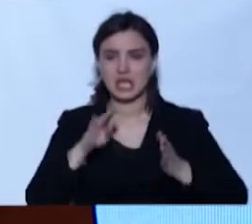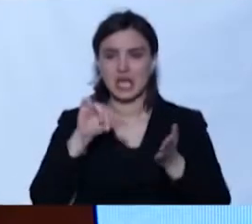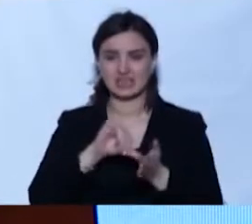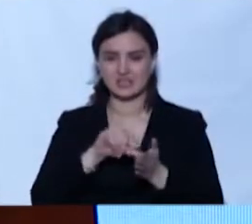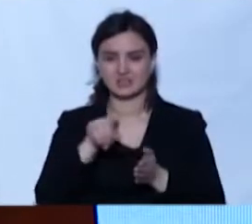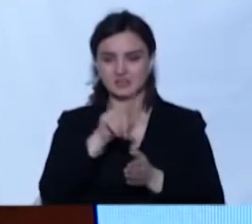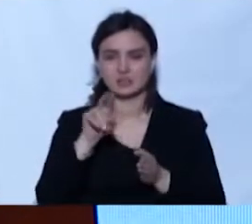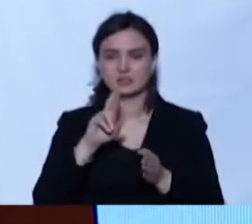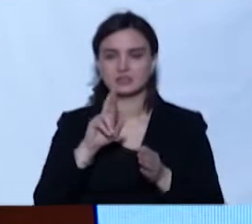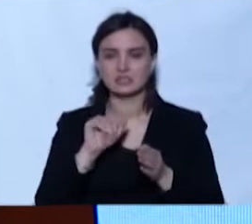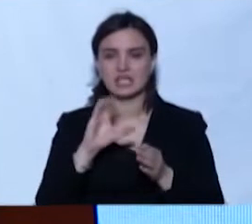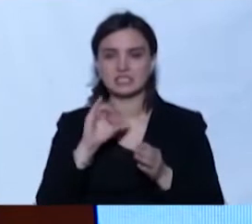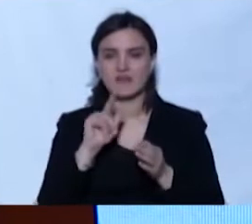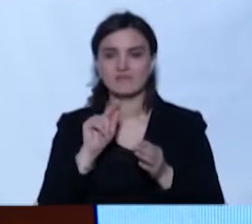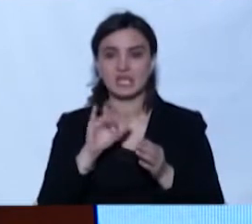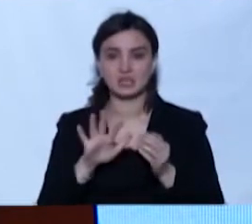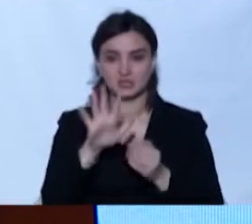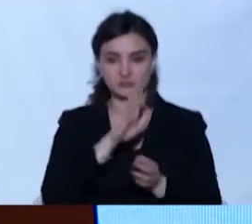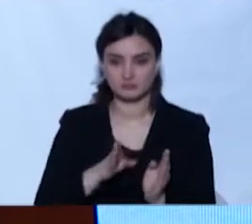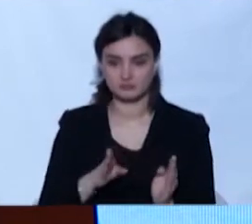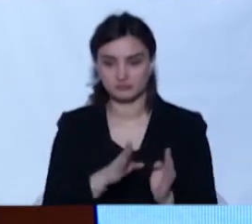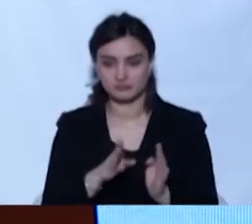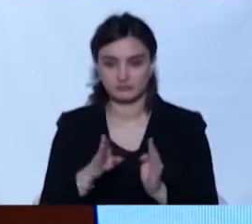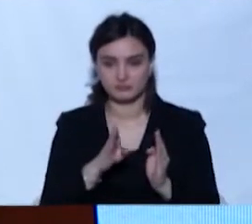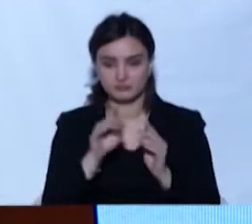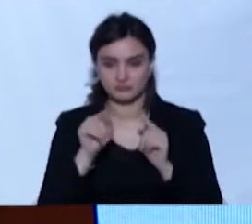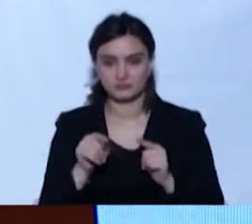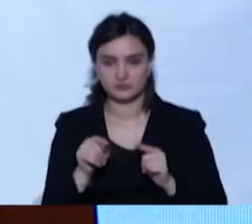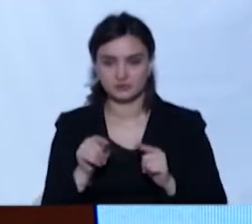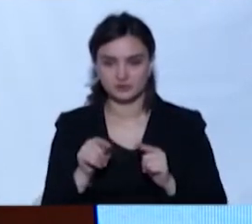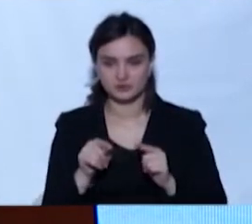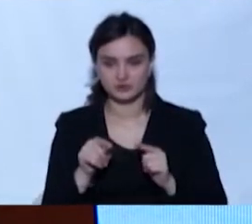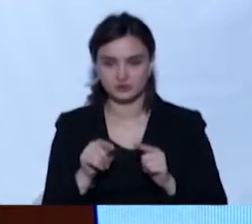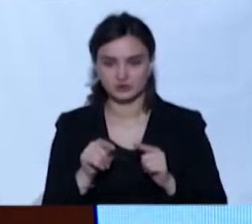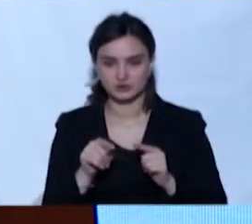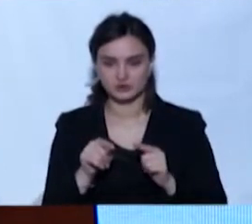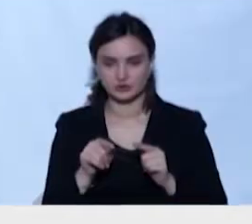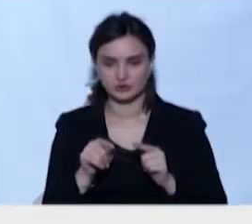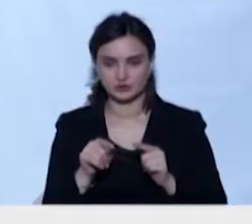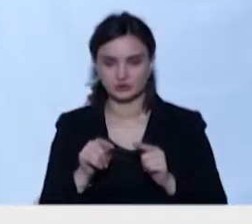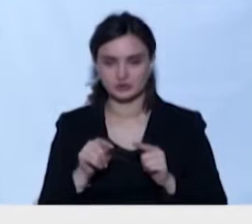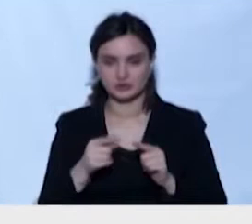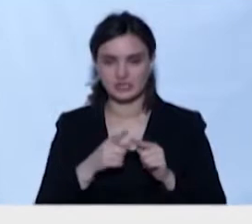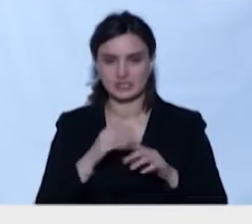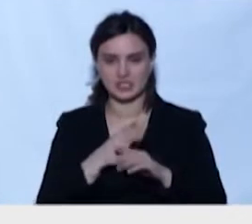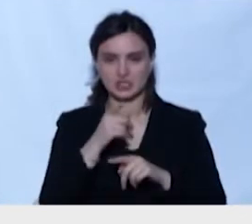ის მიადგებოდა Athenis Akropolisის შესასვლელს, აი ეს ნაწილი გახლავთ შესასვლელი.